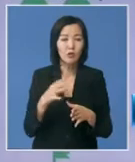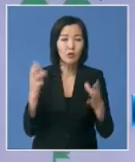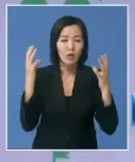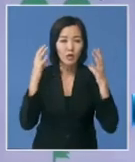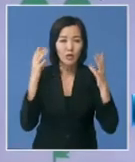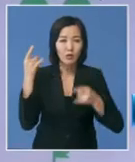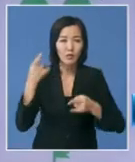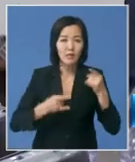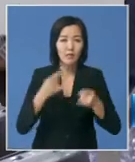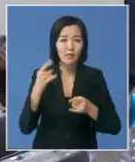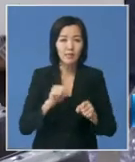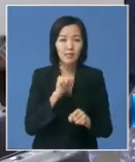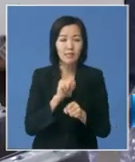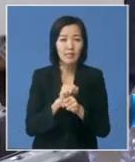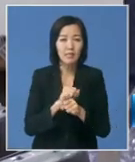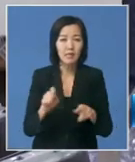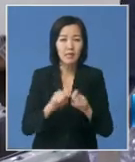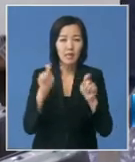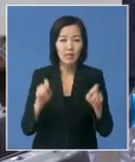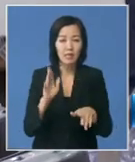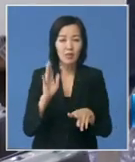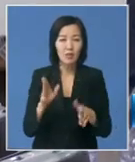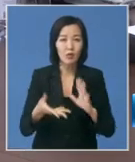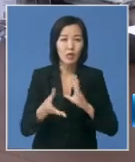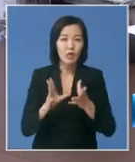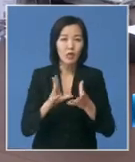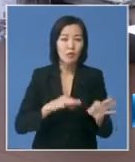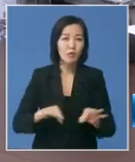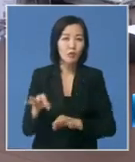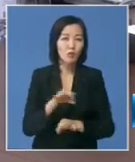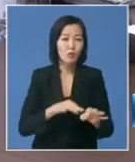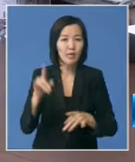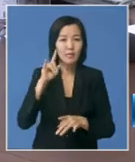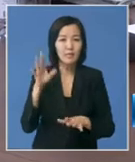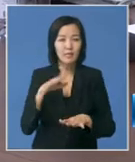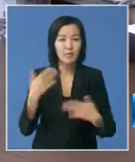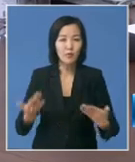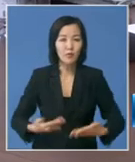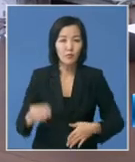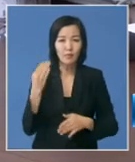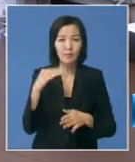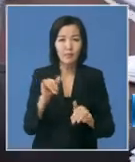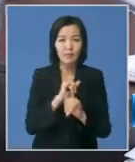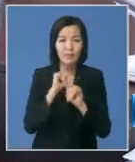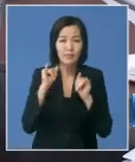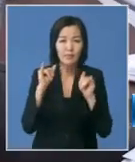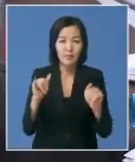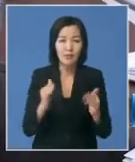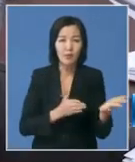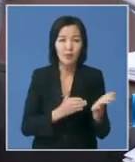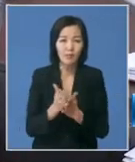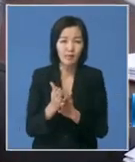244 радио-телевизиялық станция іске қосылмақ. Жалпы жоба қазақстандықтардың өмір сапасын әрі адам капиталының